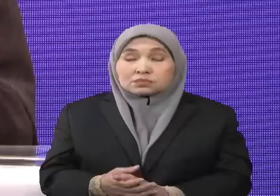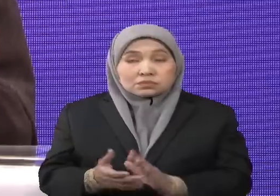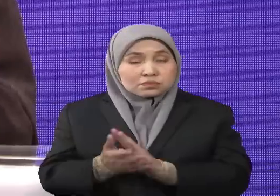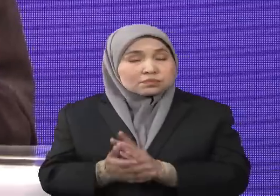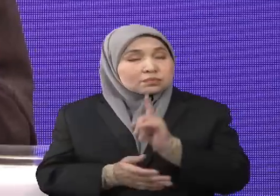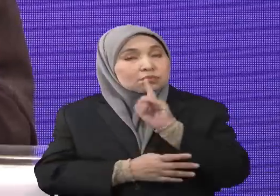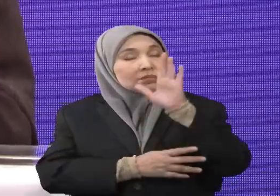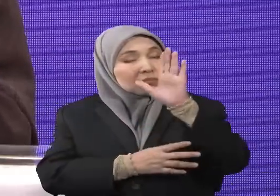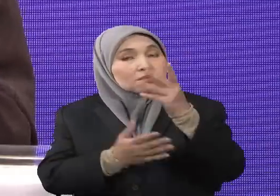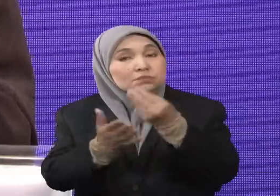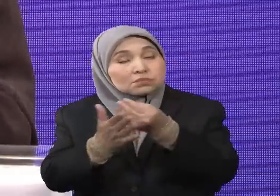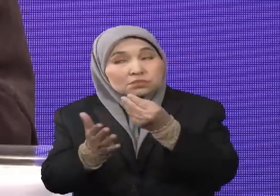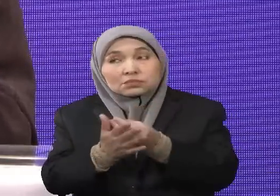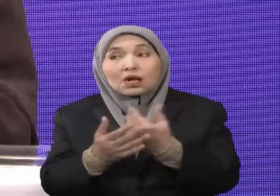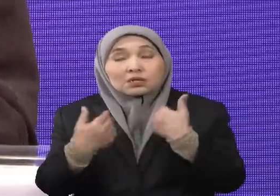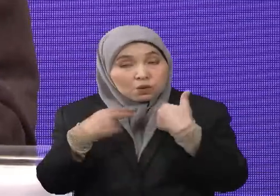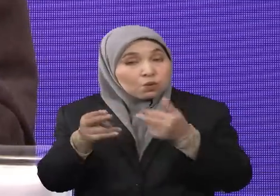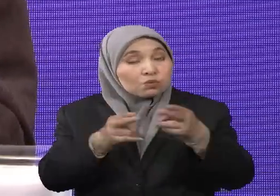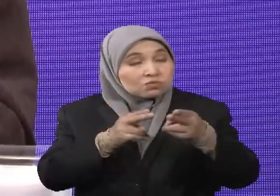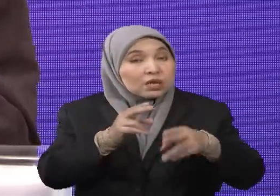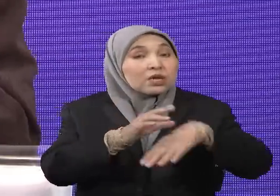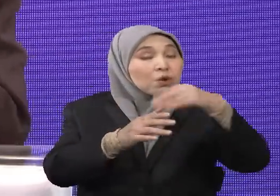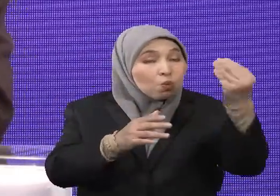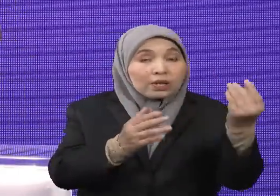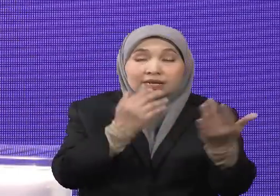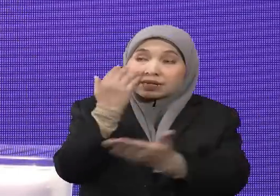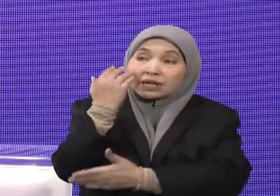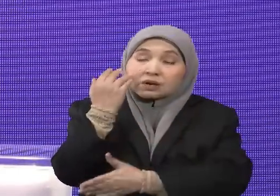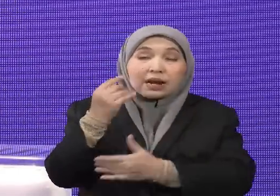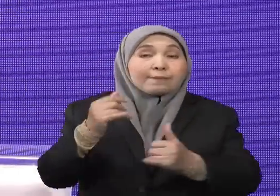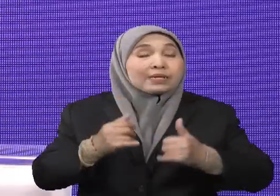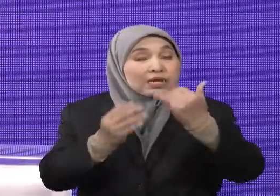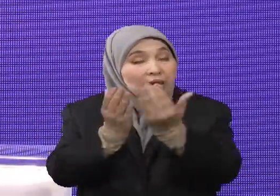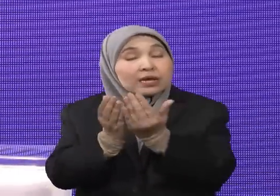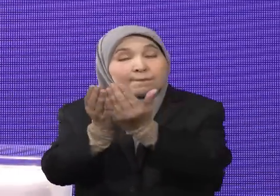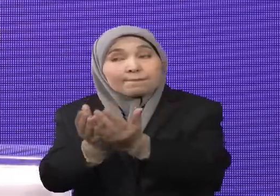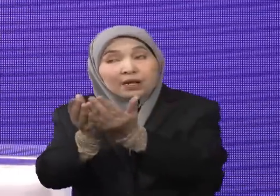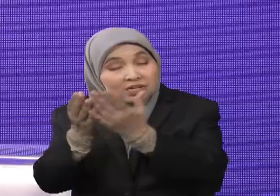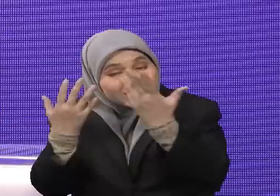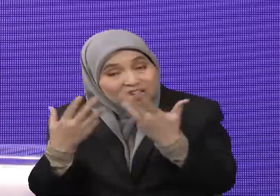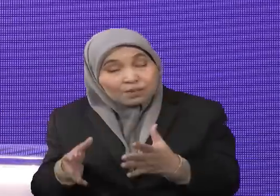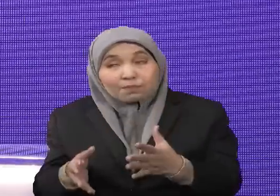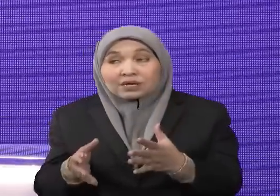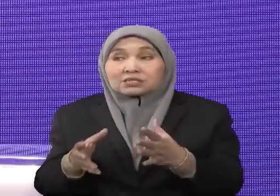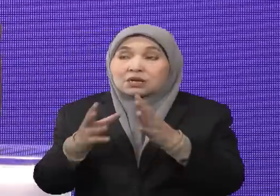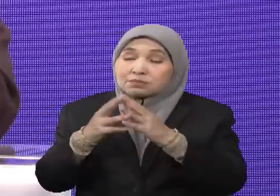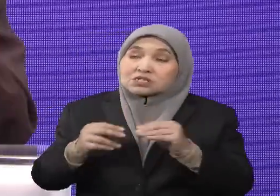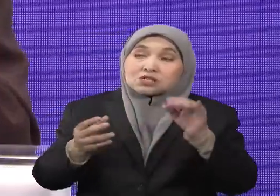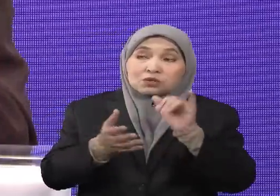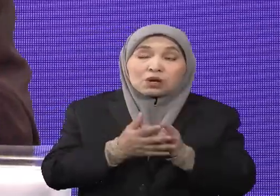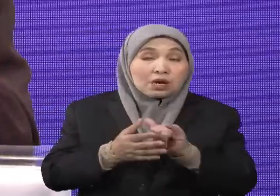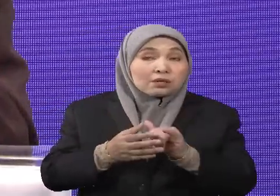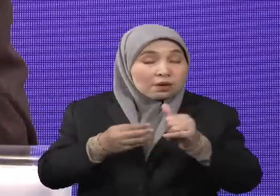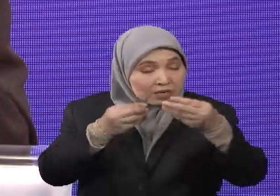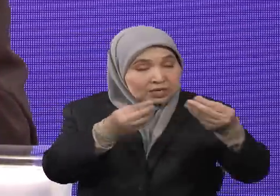oke duit nih aku ada urusan di luar negara naik kapal saya lepas tadi tentu aku